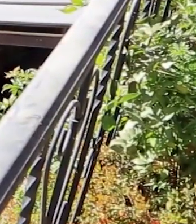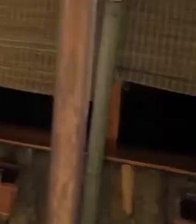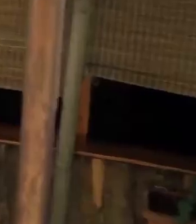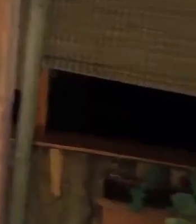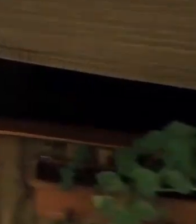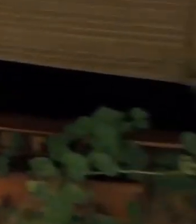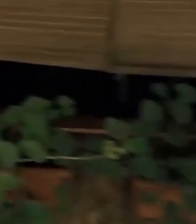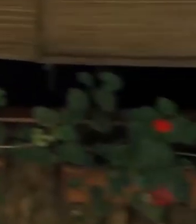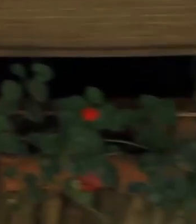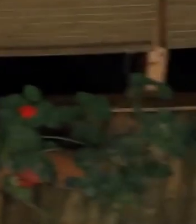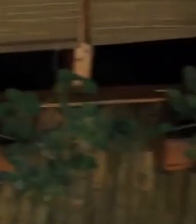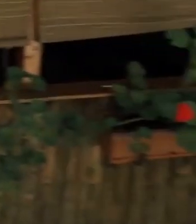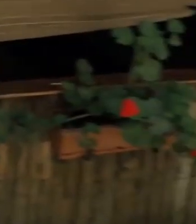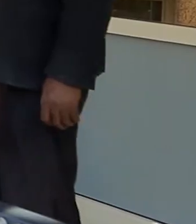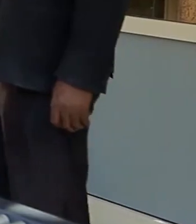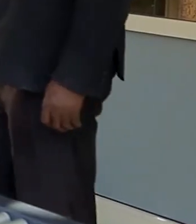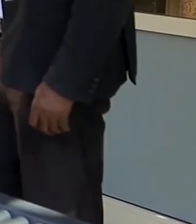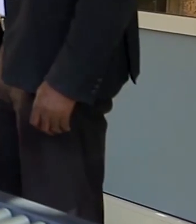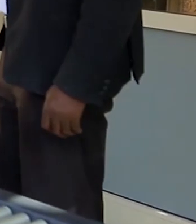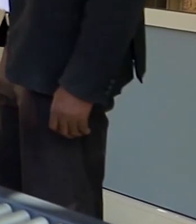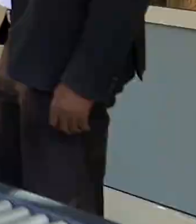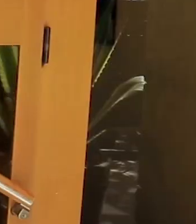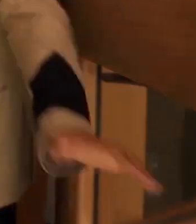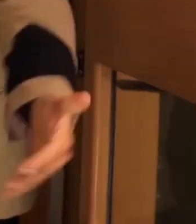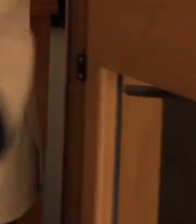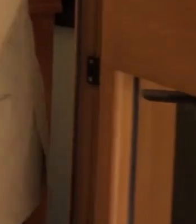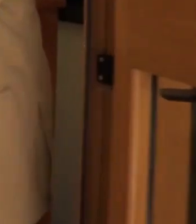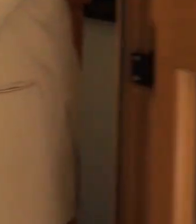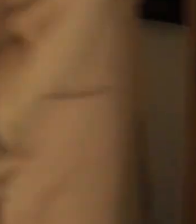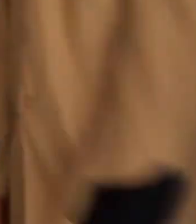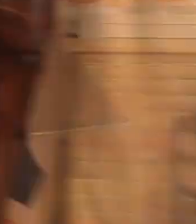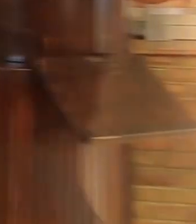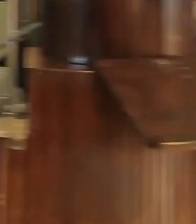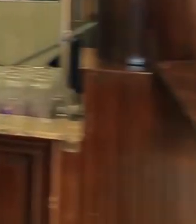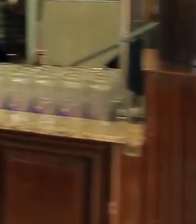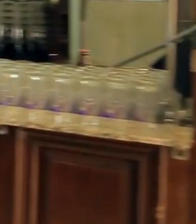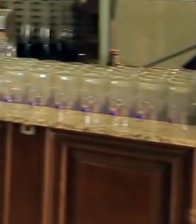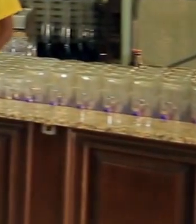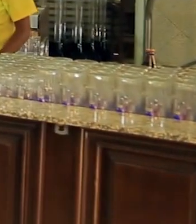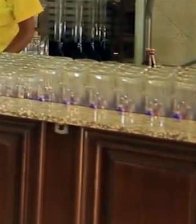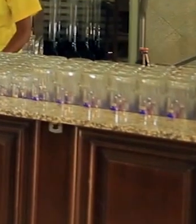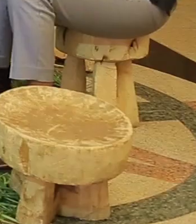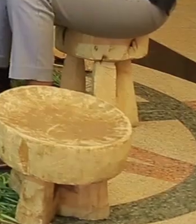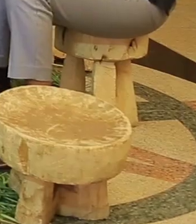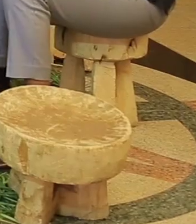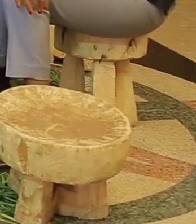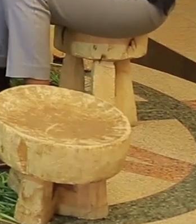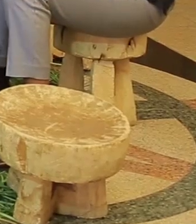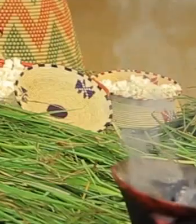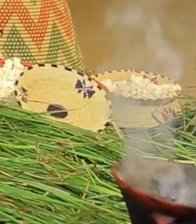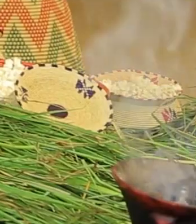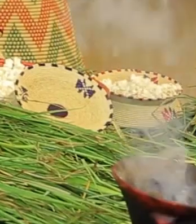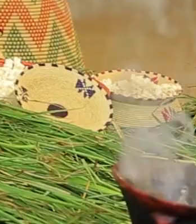ሰዓት ኢንተርኔት አገልግሎት አለሎት የ24 ሰዓት ጥበቃ ከርሶ ጋር አለ የሰላም እንቅልፍ ተኝተው ባት ቆጆ የቁርስ ቡፌና